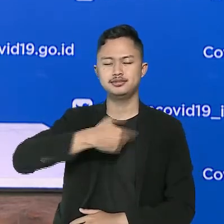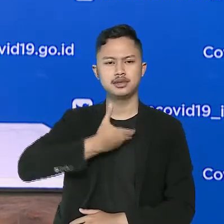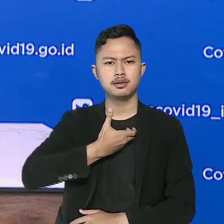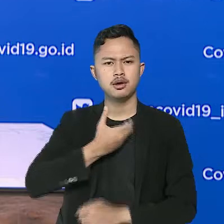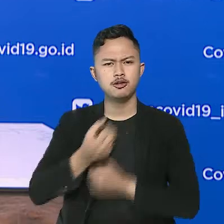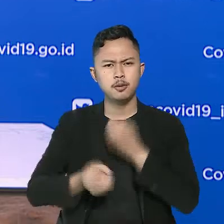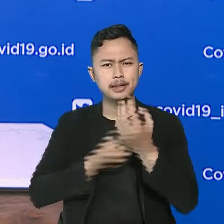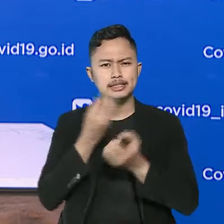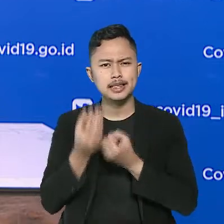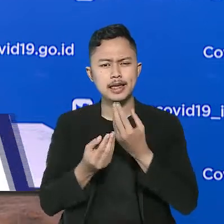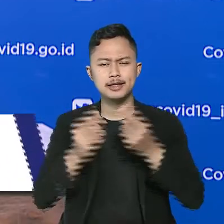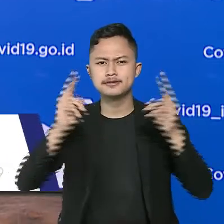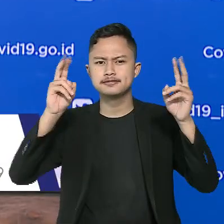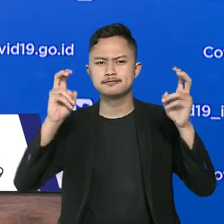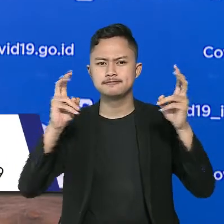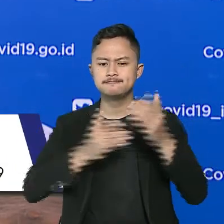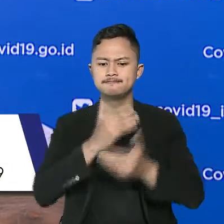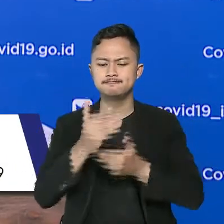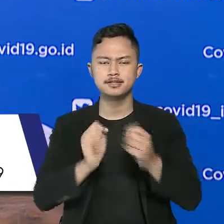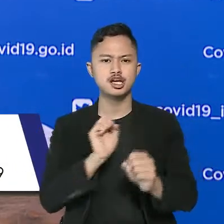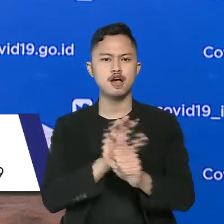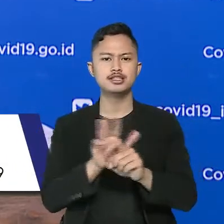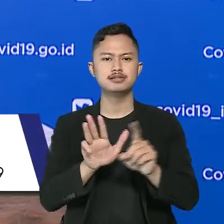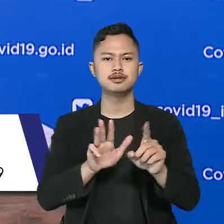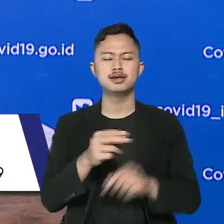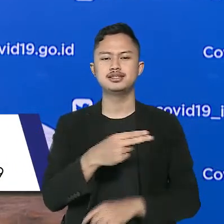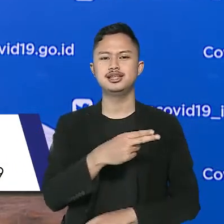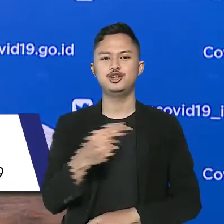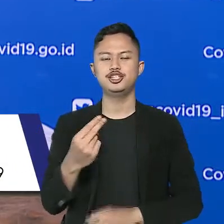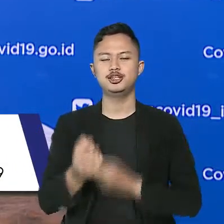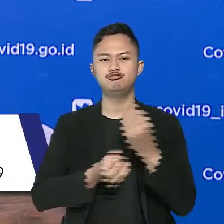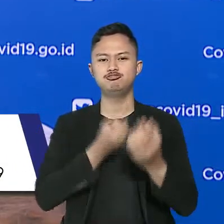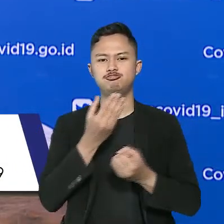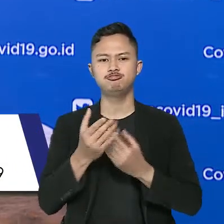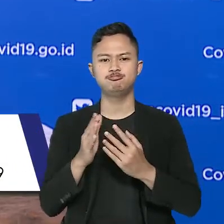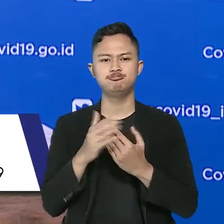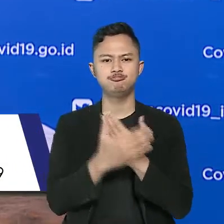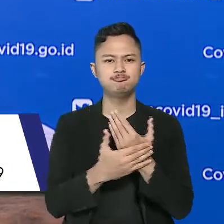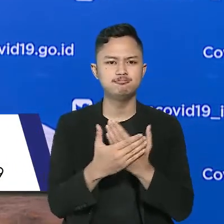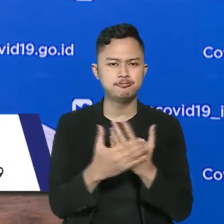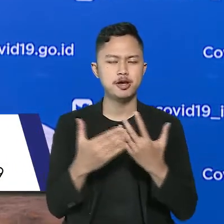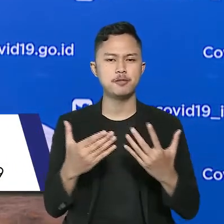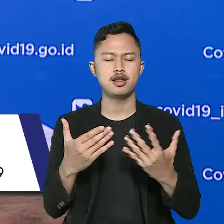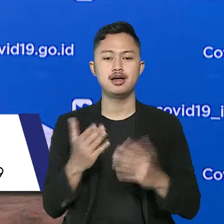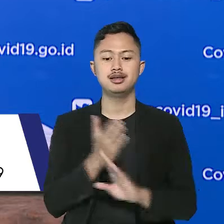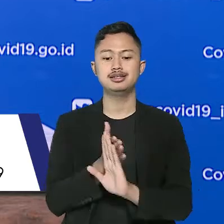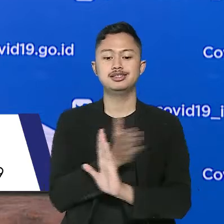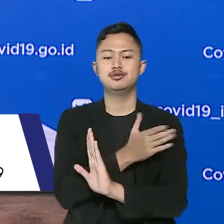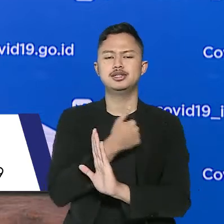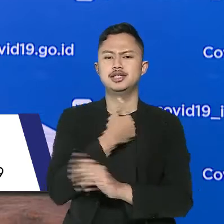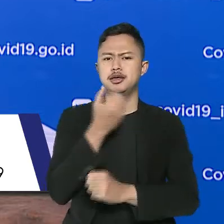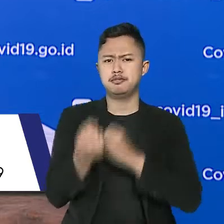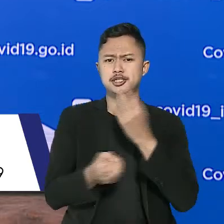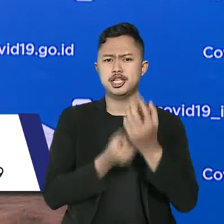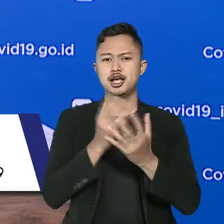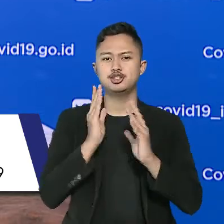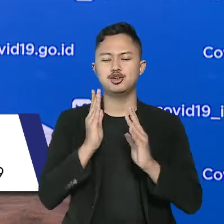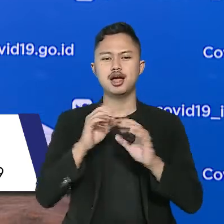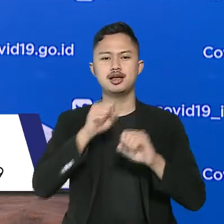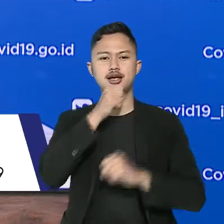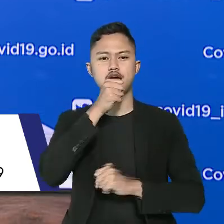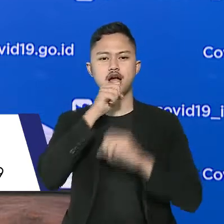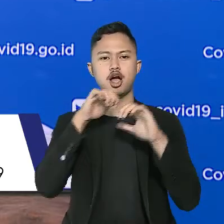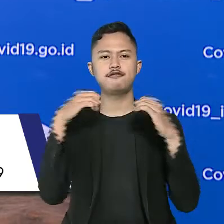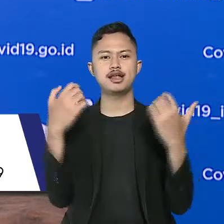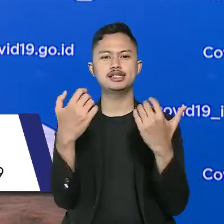menyampaikan perkembangan penanganan COVID-19 di Indonesia. Seperti yang telah saya sampaikan pada konferensi